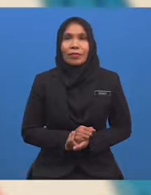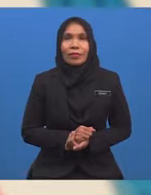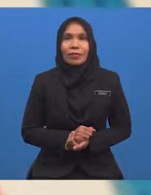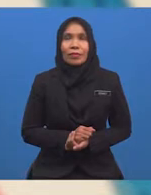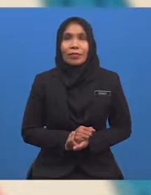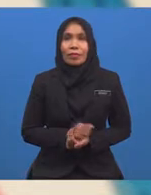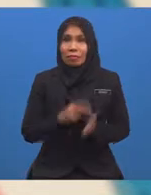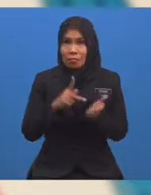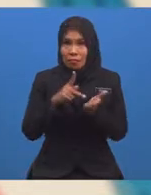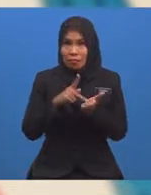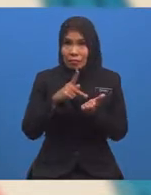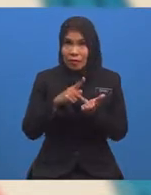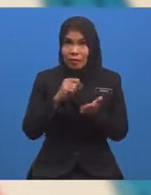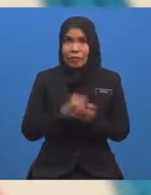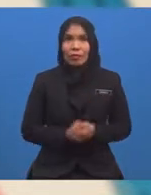orange